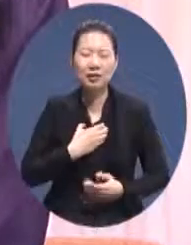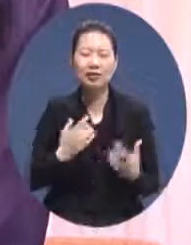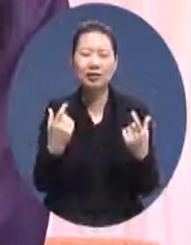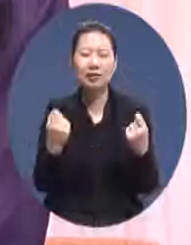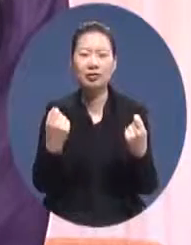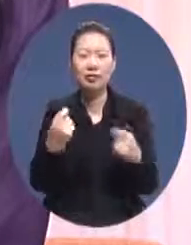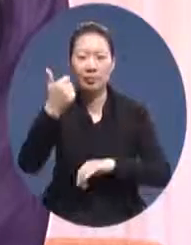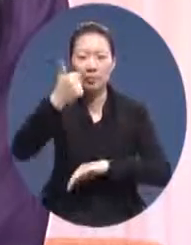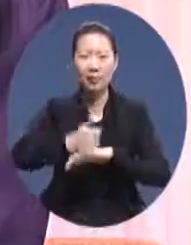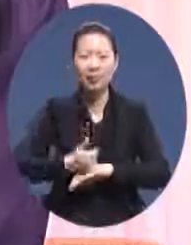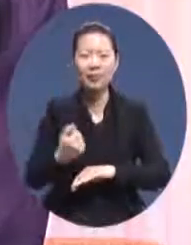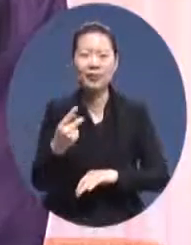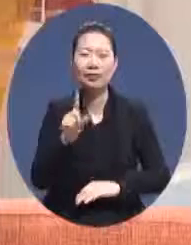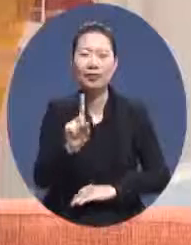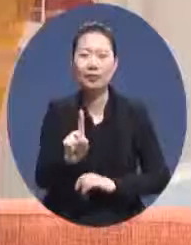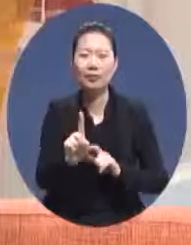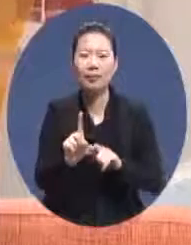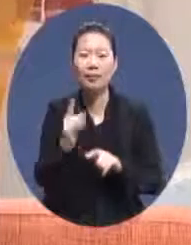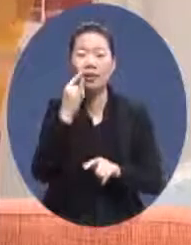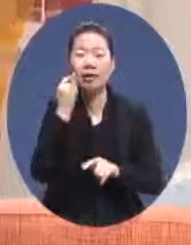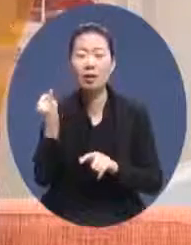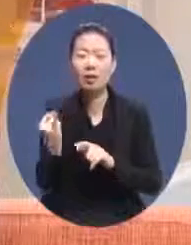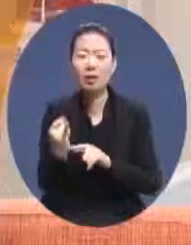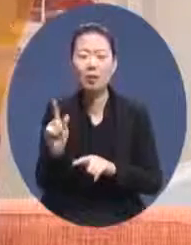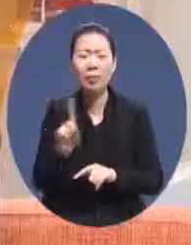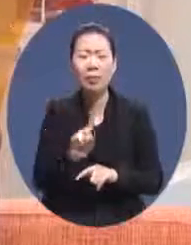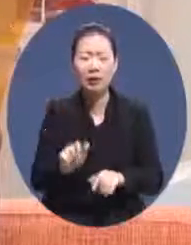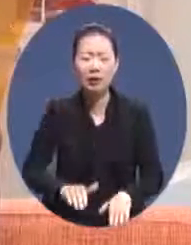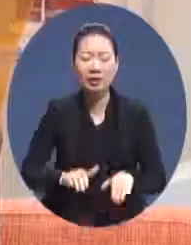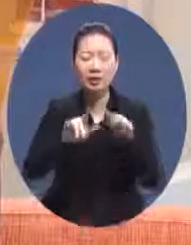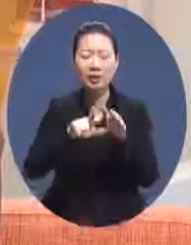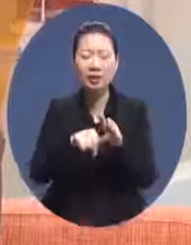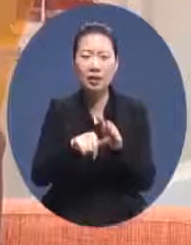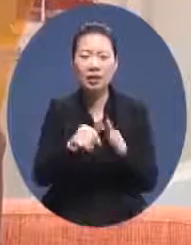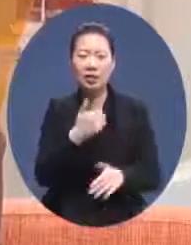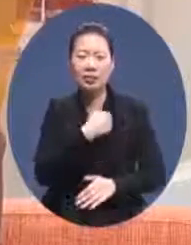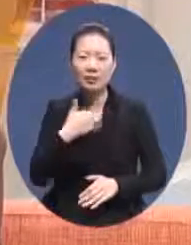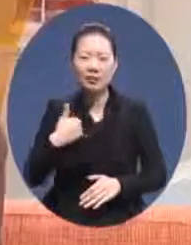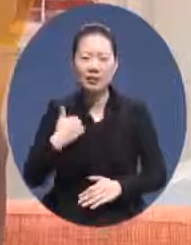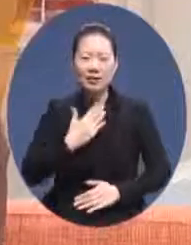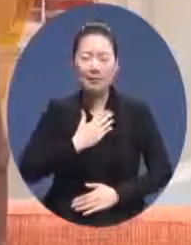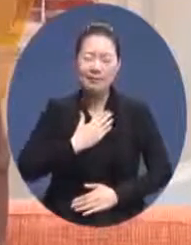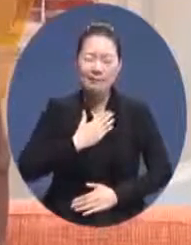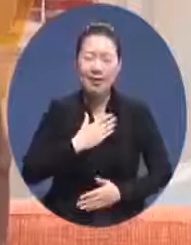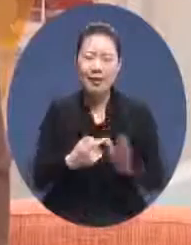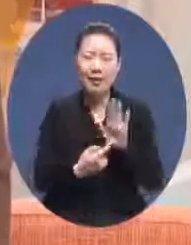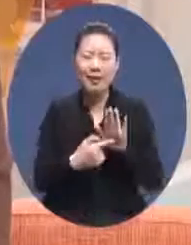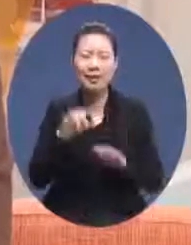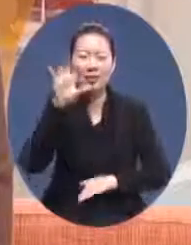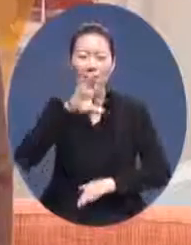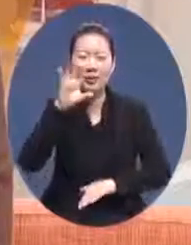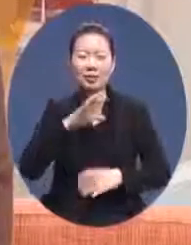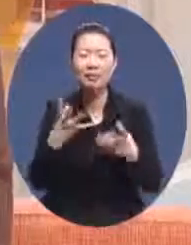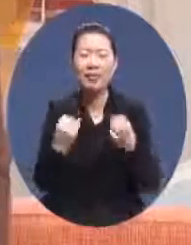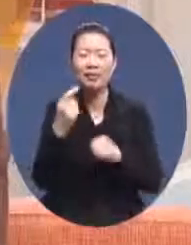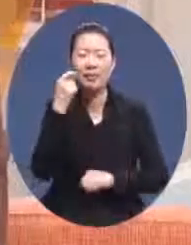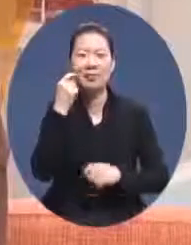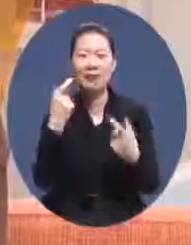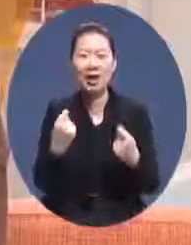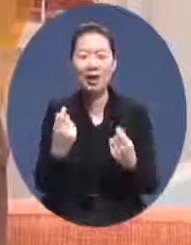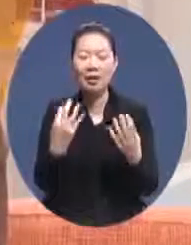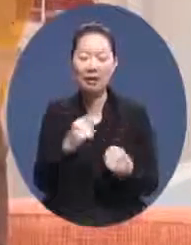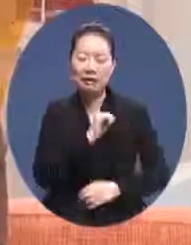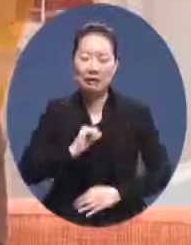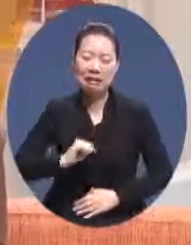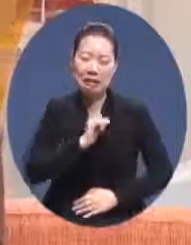같고요. 마지막 또 한 가지는 엄마가 뭔가 이렇게 성장하면서 충분히 감정을 표현하는 걸 연습 많이 못 해보셨던 것 같아요. 예. 많이